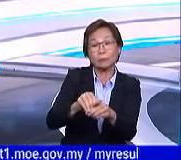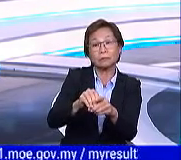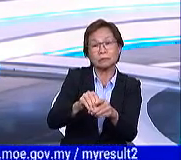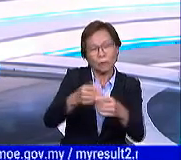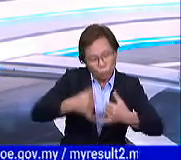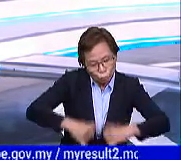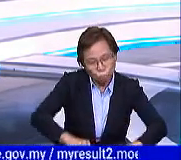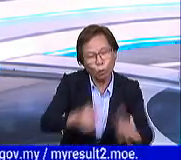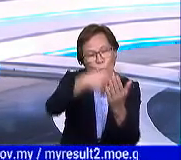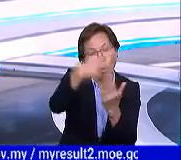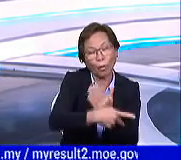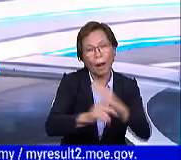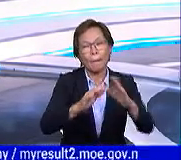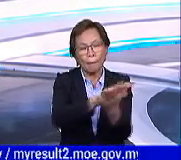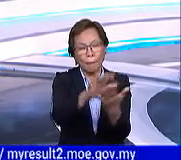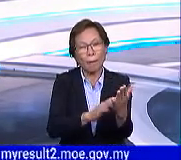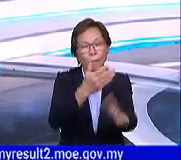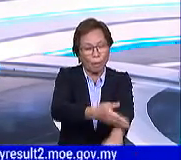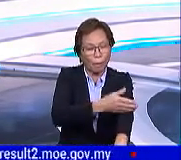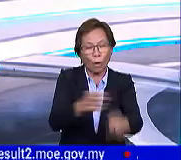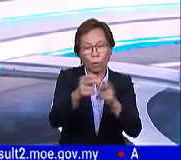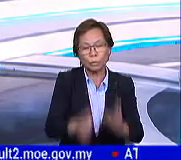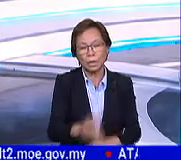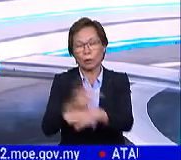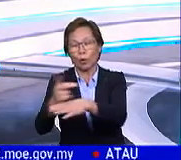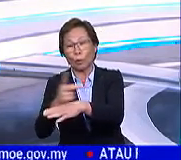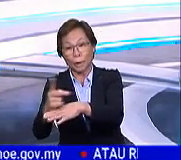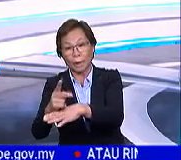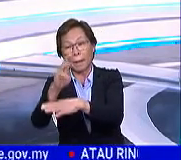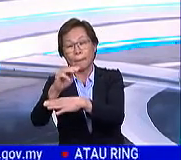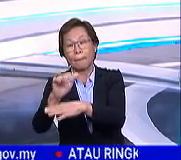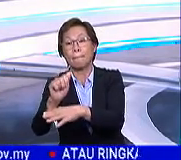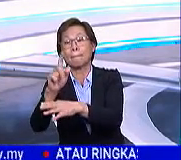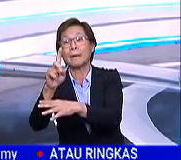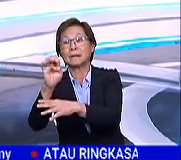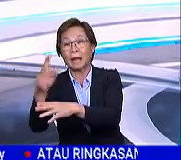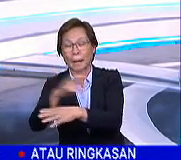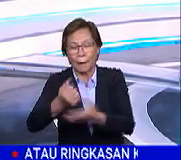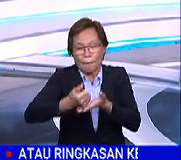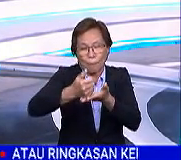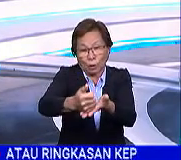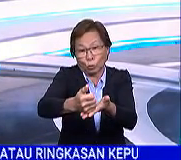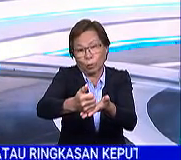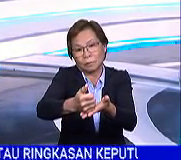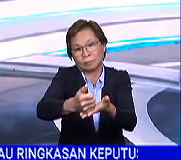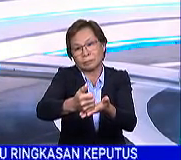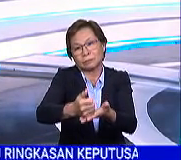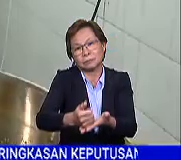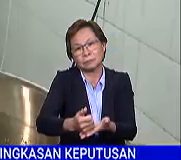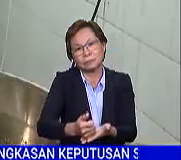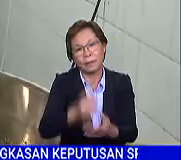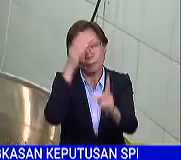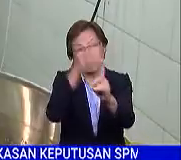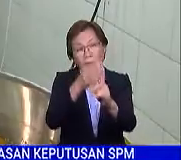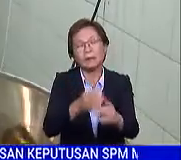meneruskan inisiatif di bawah Pelan Pemulihan Usahawan dan Koperasi MEDEC serta bantuan pembiayaan bersasar.